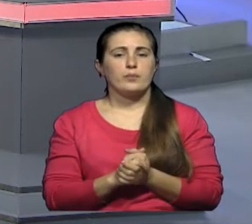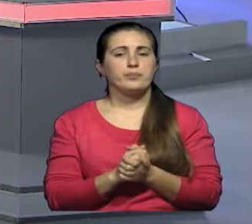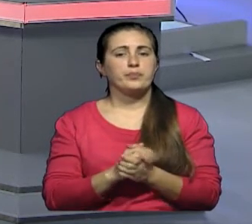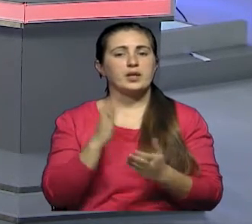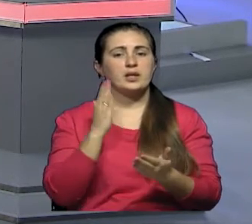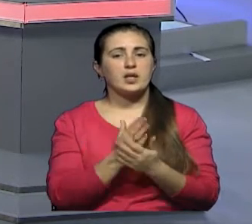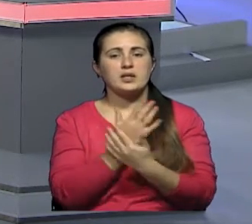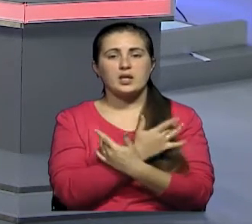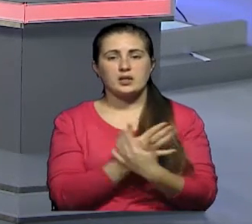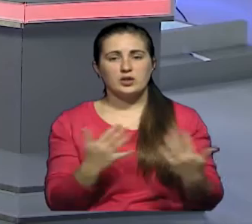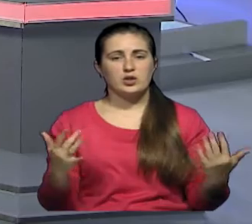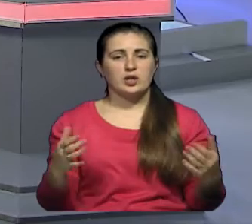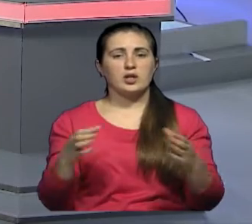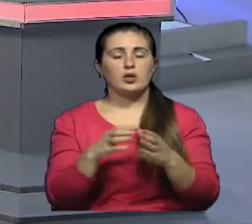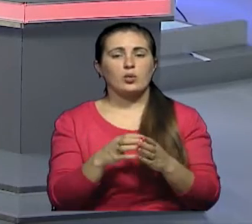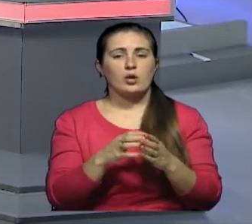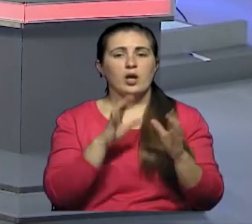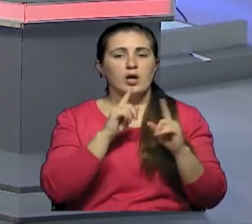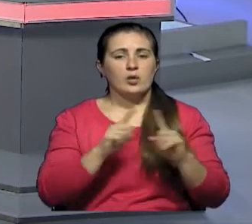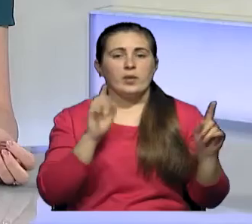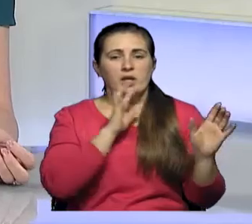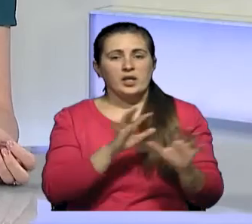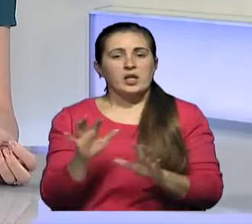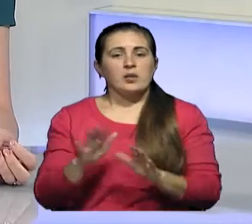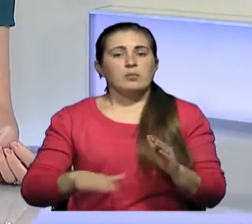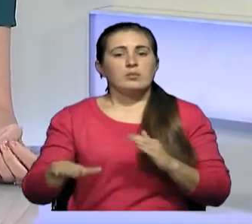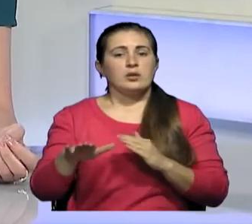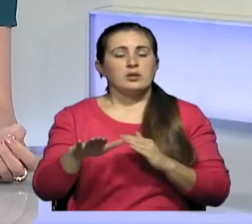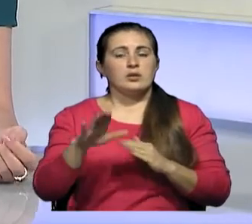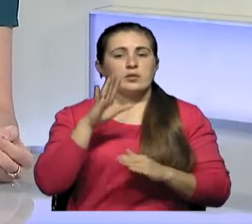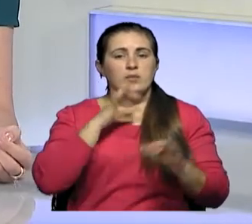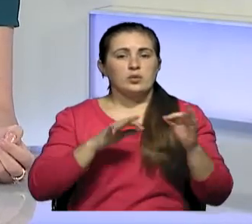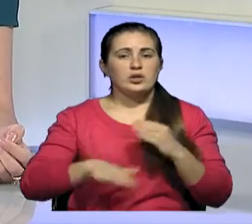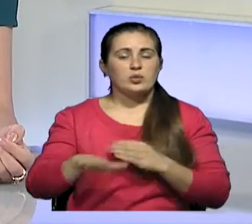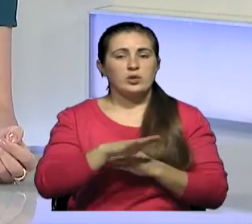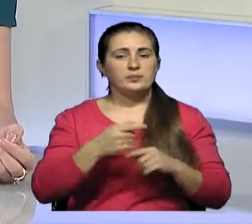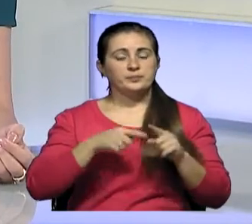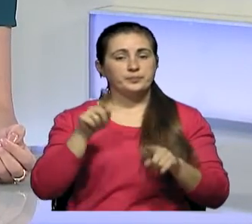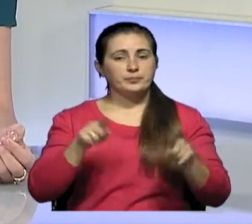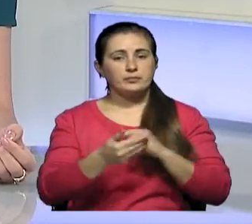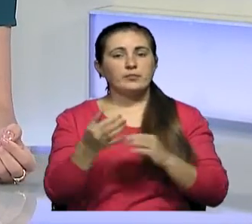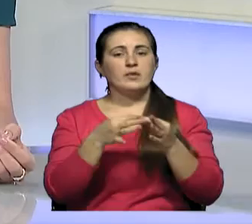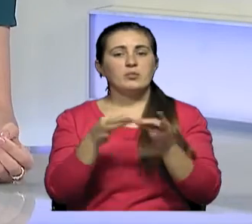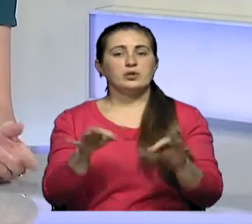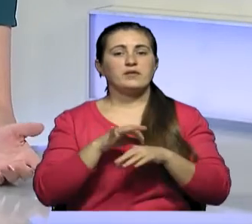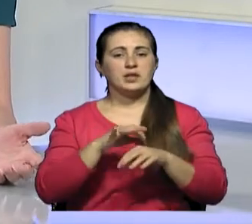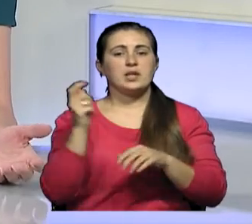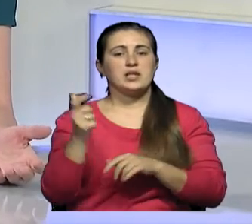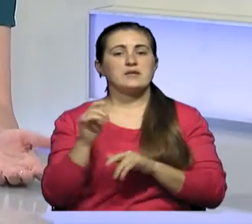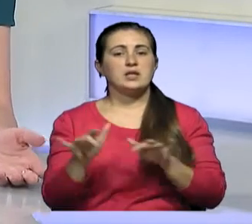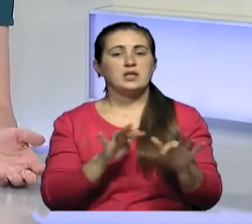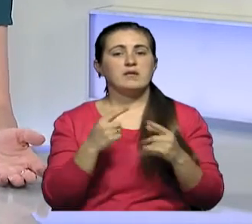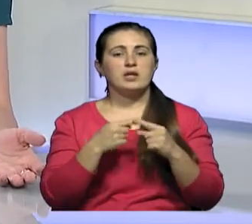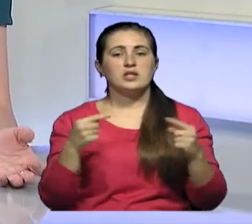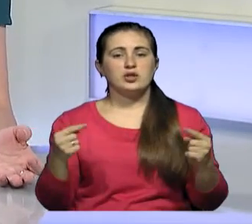различные категории особо охраняемых природных территорий и на некоторых из них допускается ведение хозяйственной деятельности в